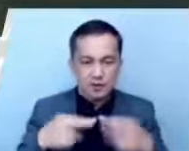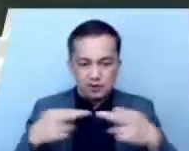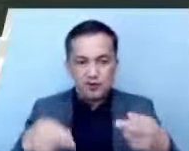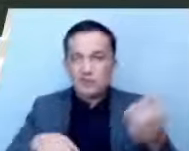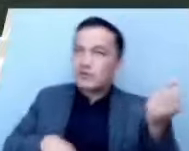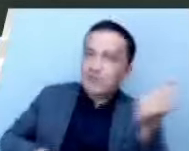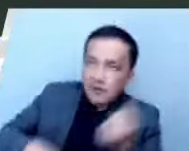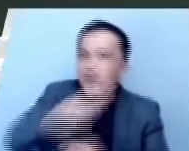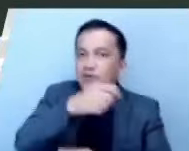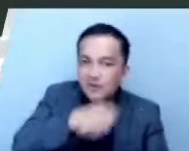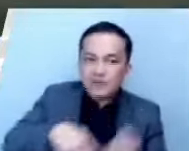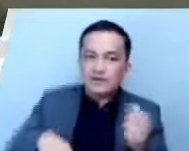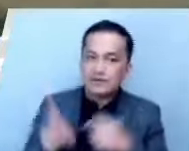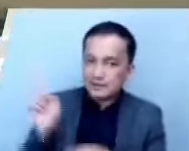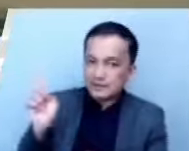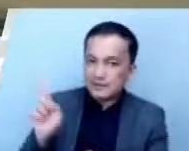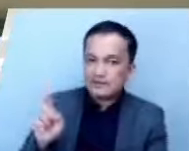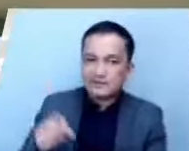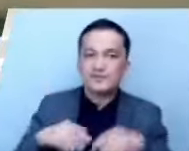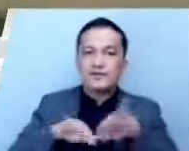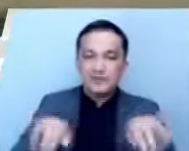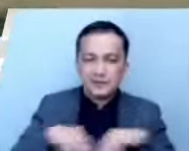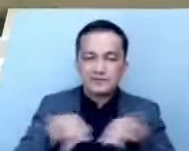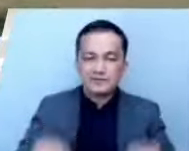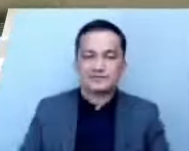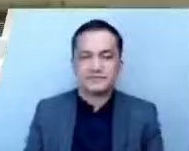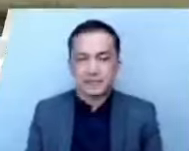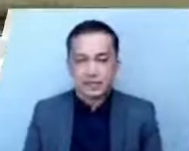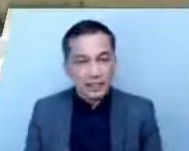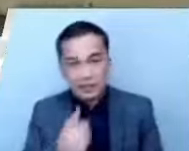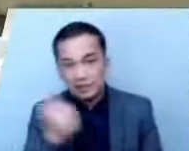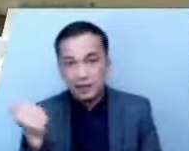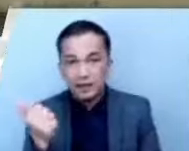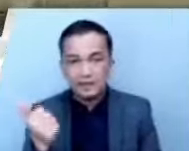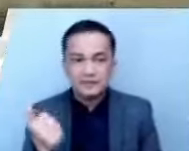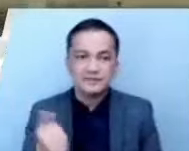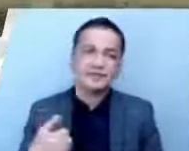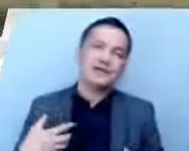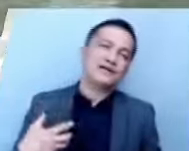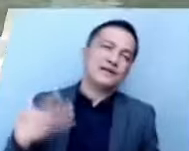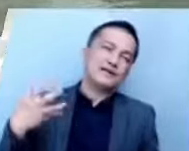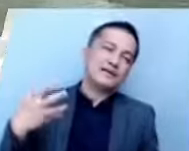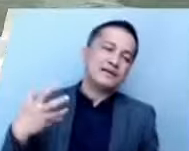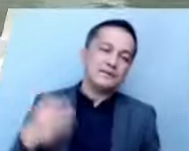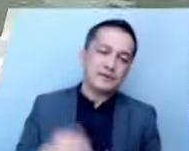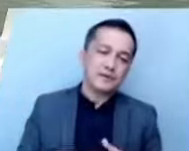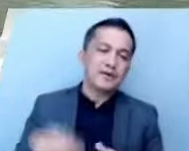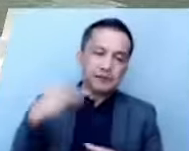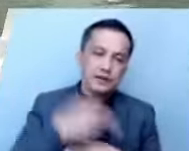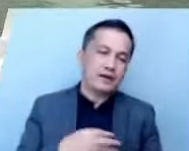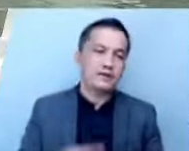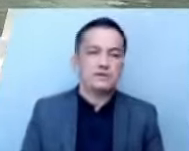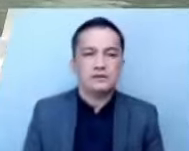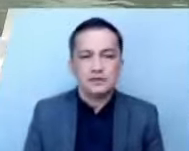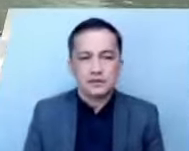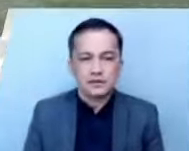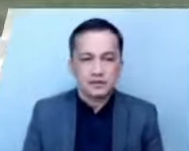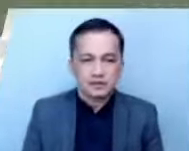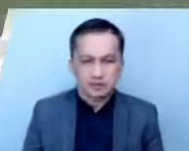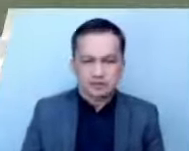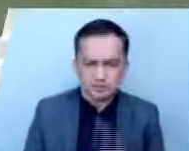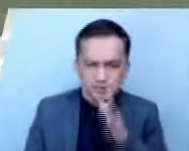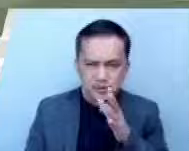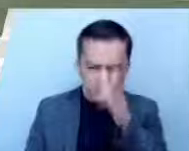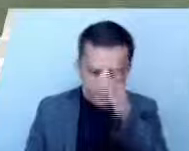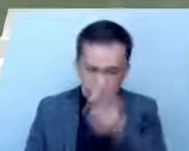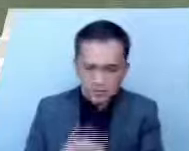habang nagtatampisaw. Ang ilan naman tila nag-sunbathing pa pagkaahon. May mga magulang namang nakabantay sa